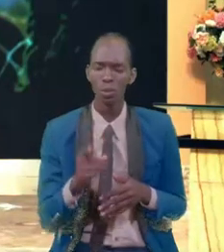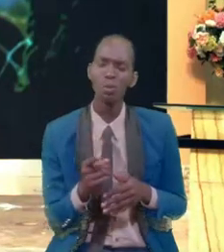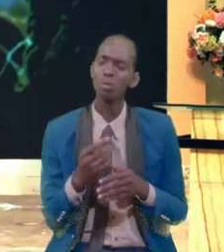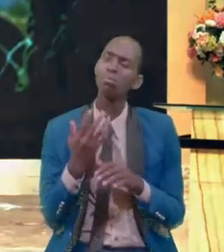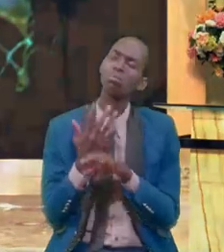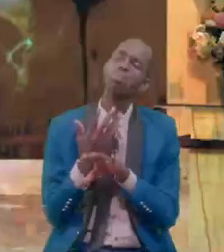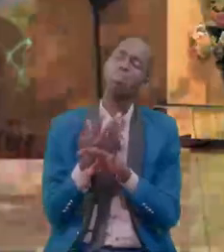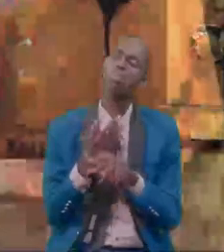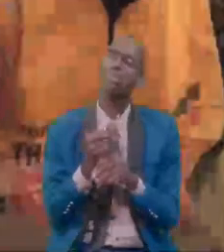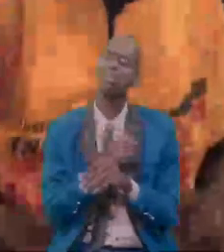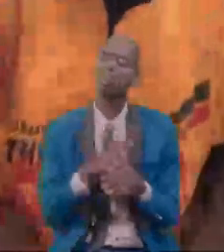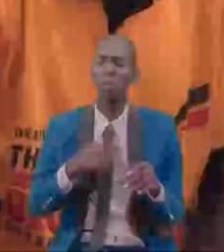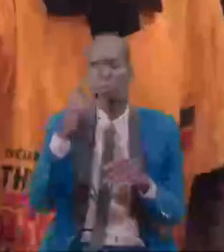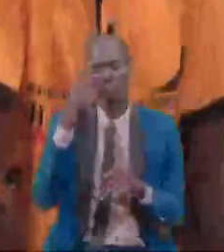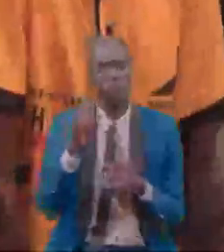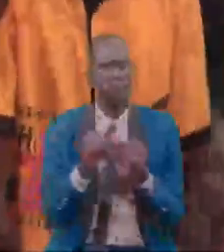quelle que soit votre requête,